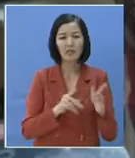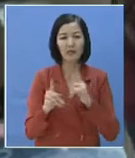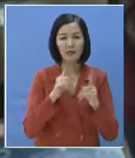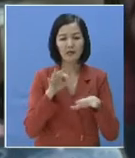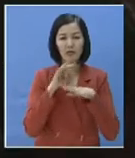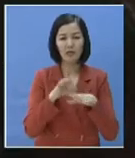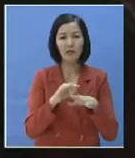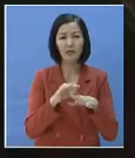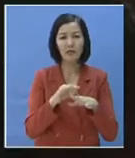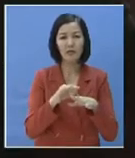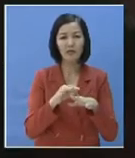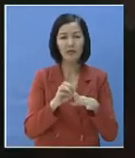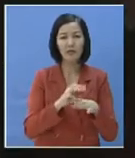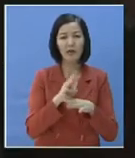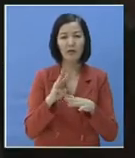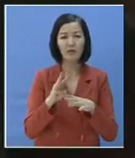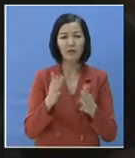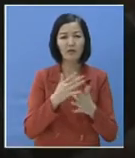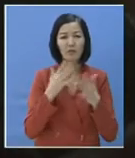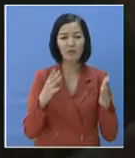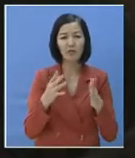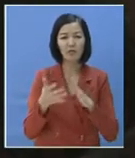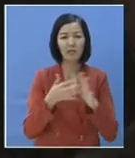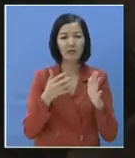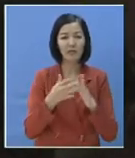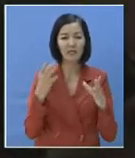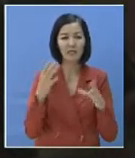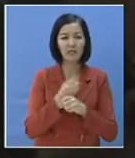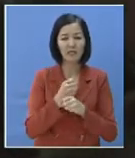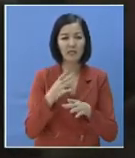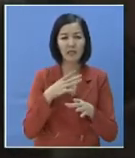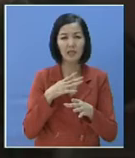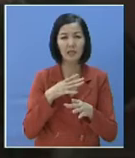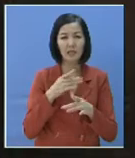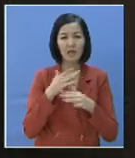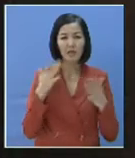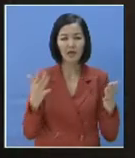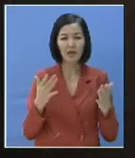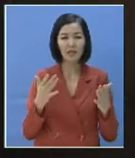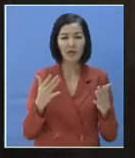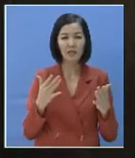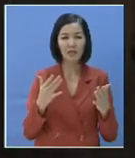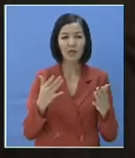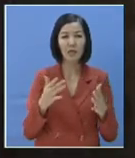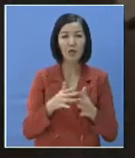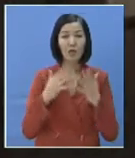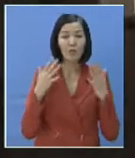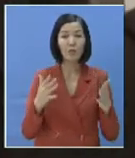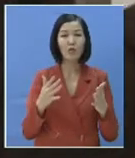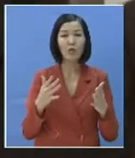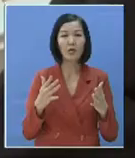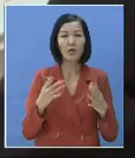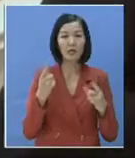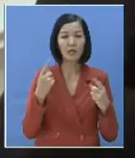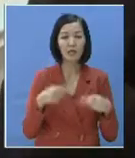совещание. Причины, охватывающие все больше стран дефицита лекарств, сложны и многообразны. Перед лицом все более острого